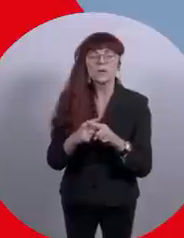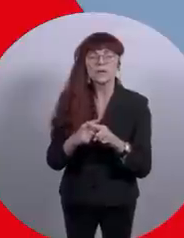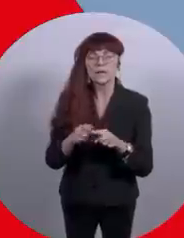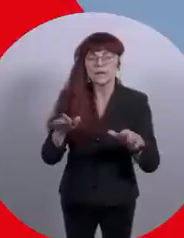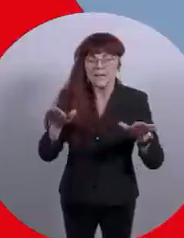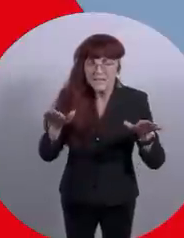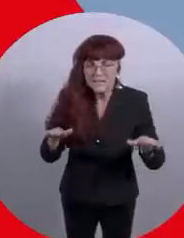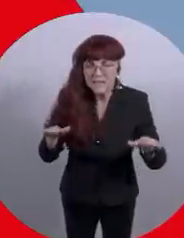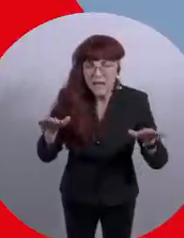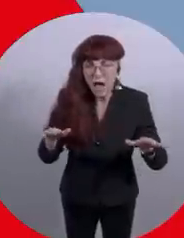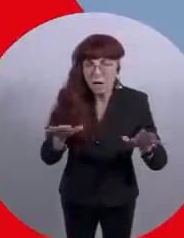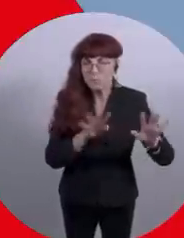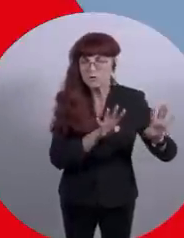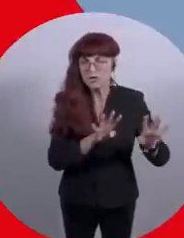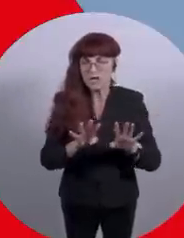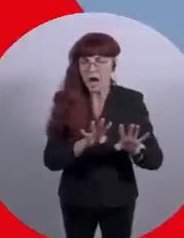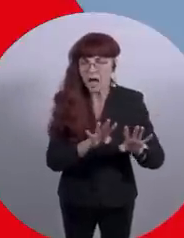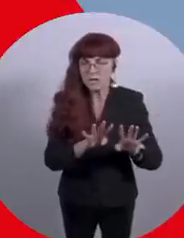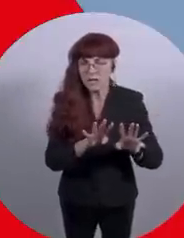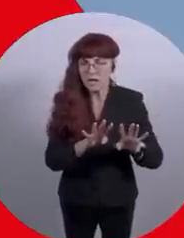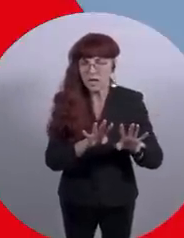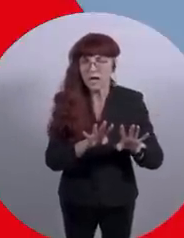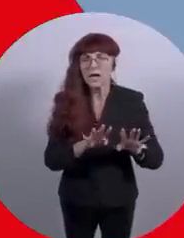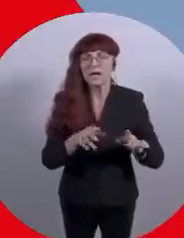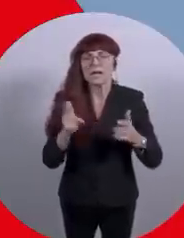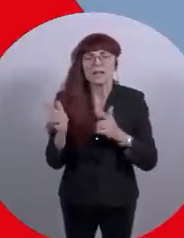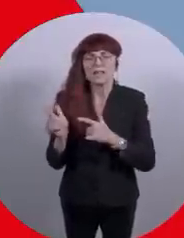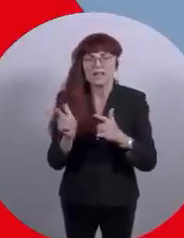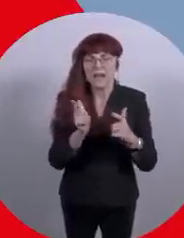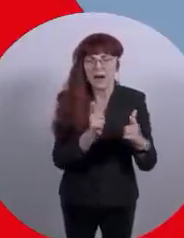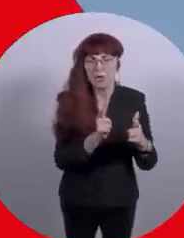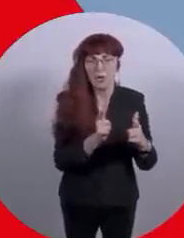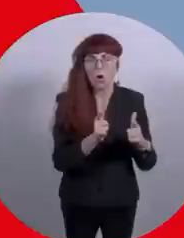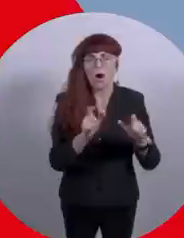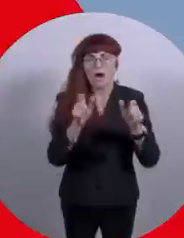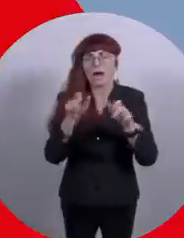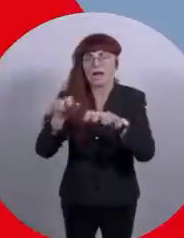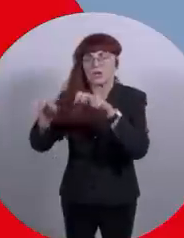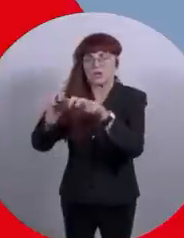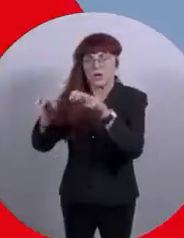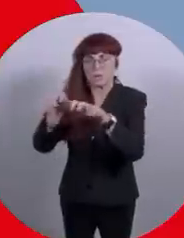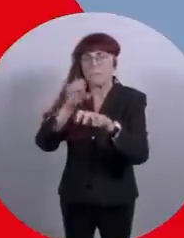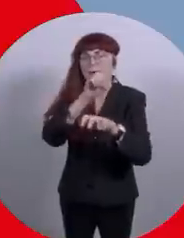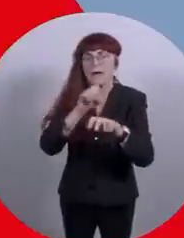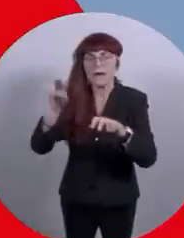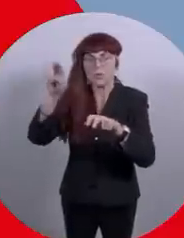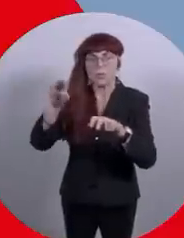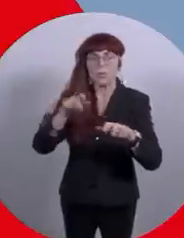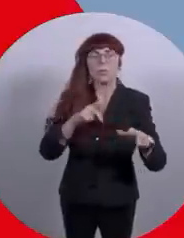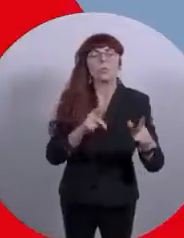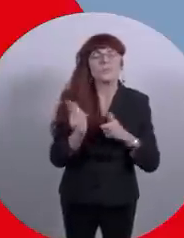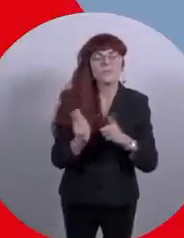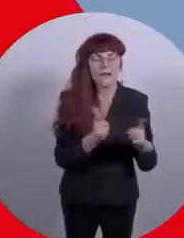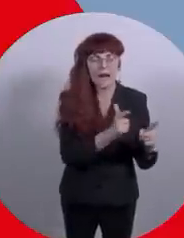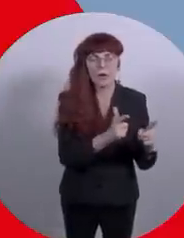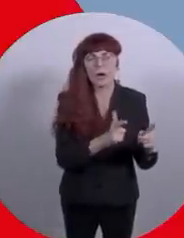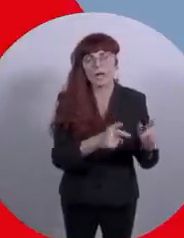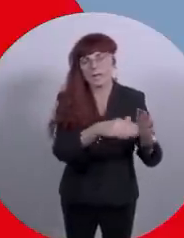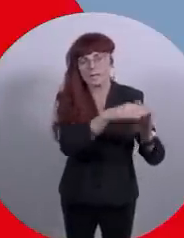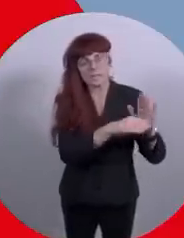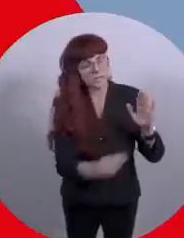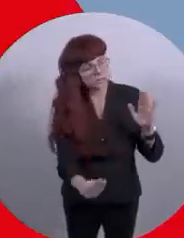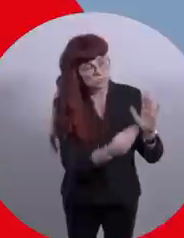Garde von dieses terroregime auf die EU Terrorliste genau dorthin wo sie hingehören Freundschaft